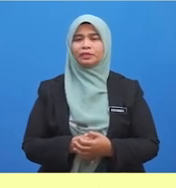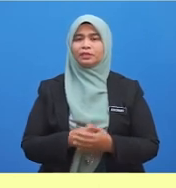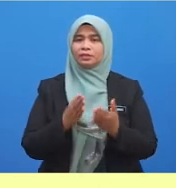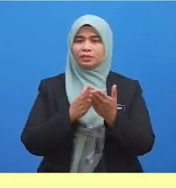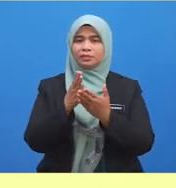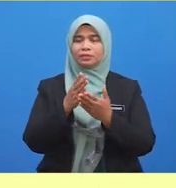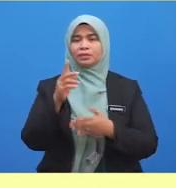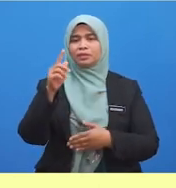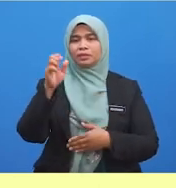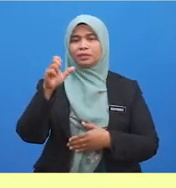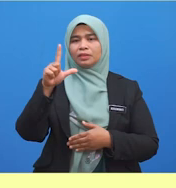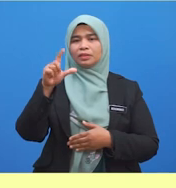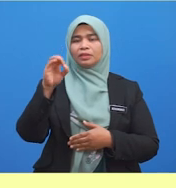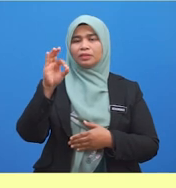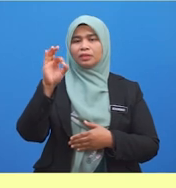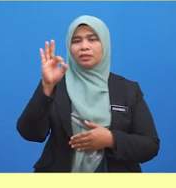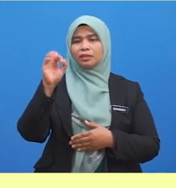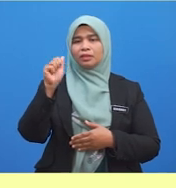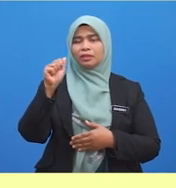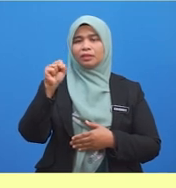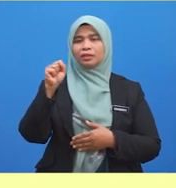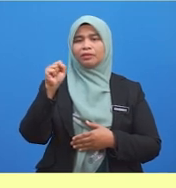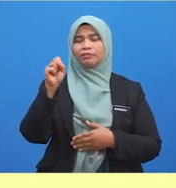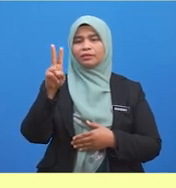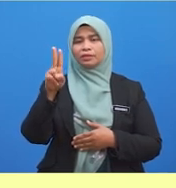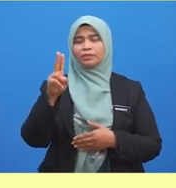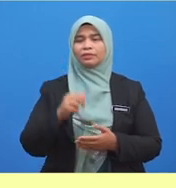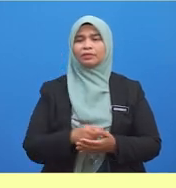Peringkat seterusnya diikuti oleh